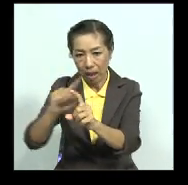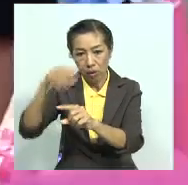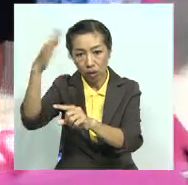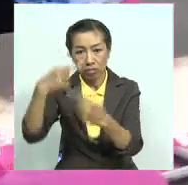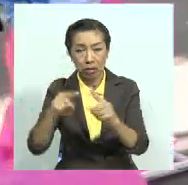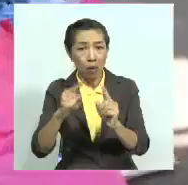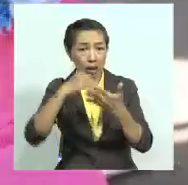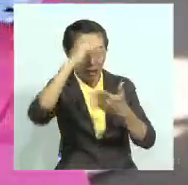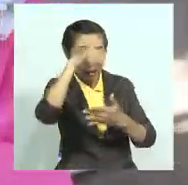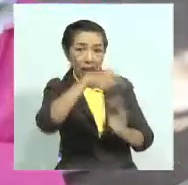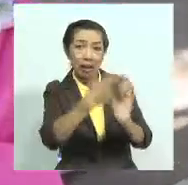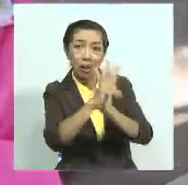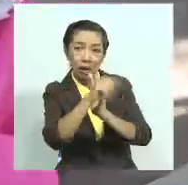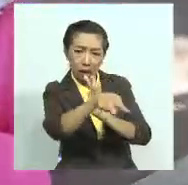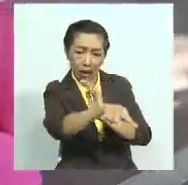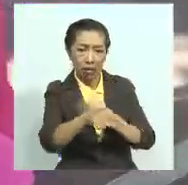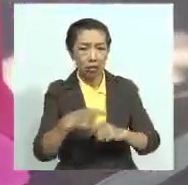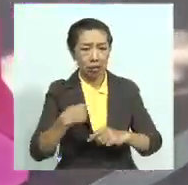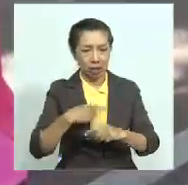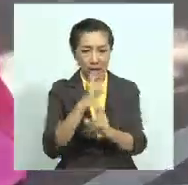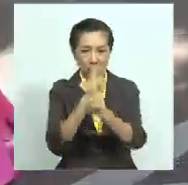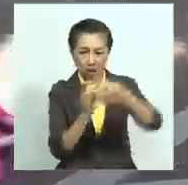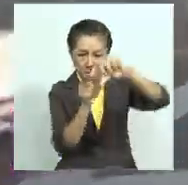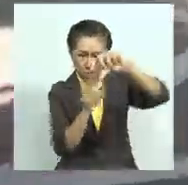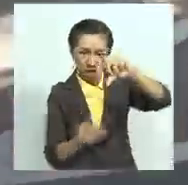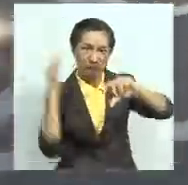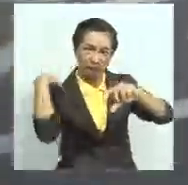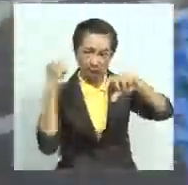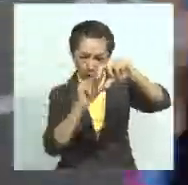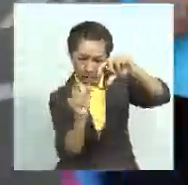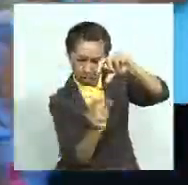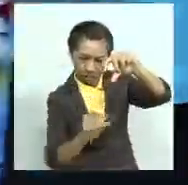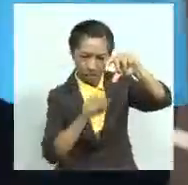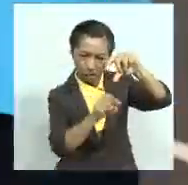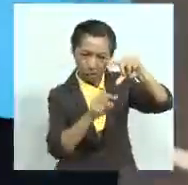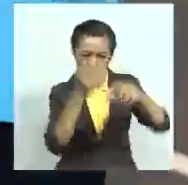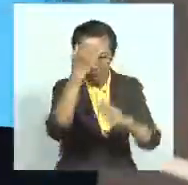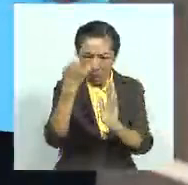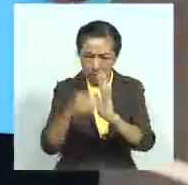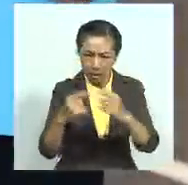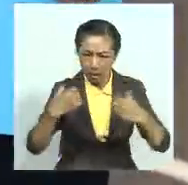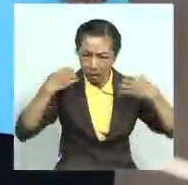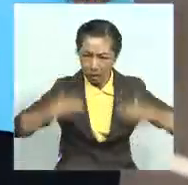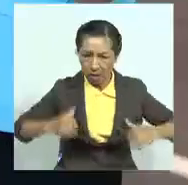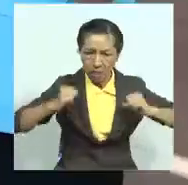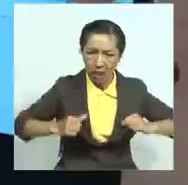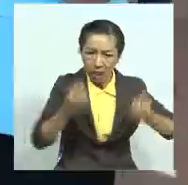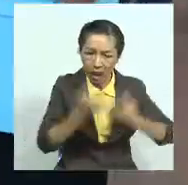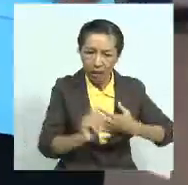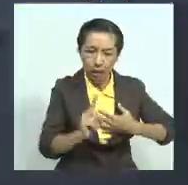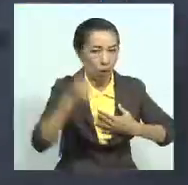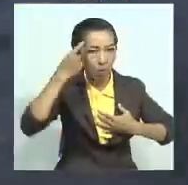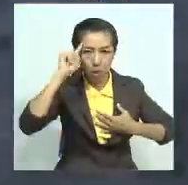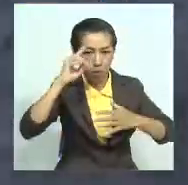เป้หนักไปเรียนหรือไม่ขณะนี้เนี่ยก็ยังไม่สามารถที่จะพิสูจน์ทราบได้แต่ก็เป็นส่วนหนึ่งนะครับที่มีผลต่อนักเรียนอย่าง